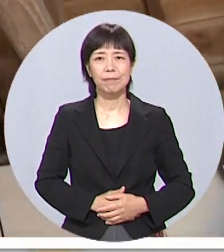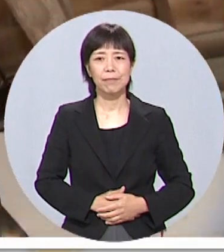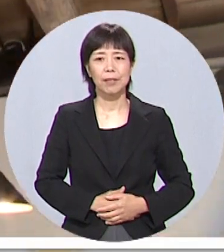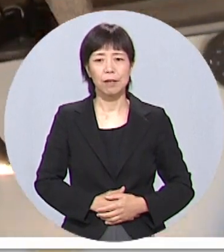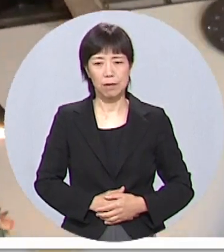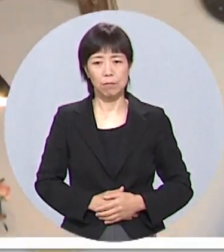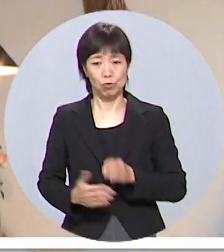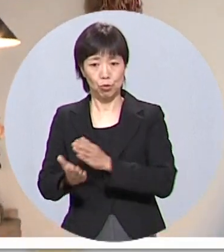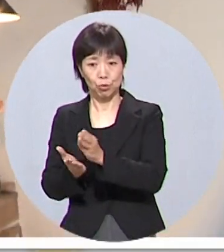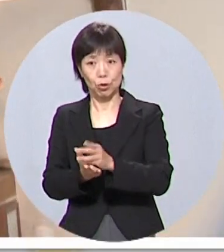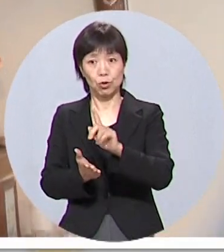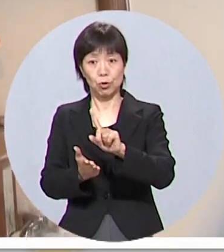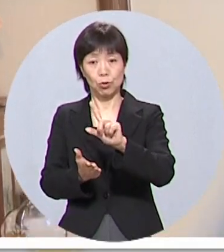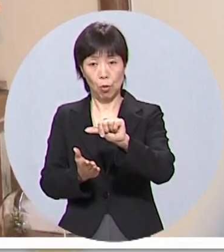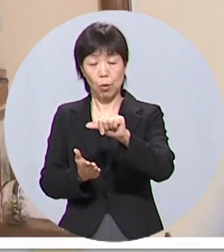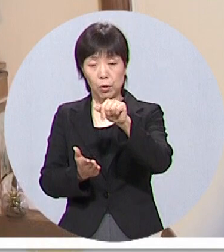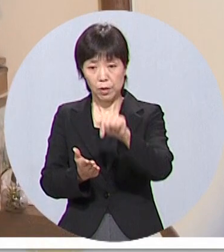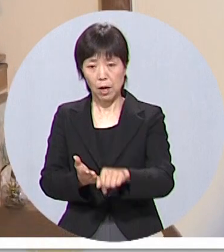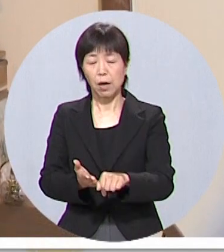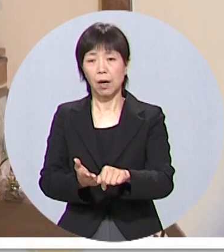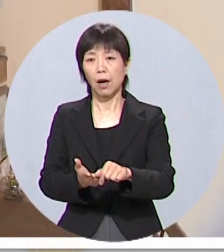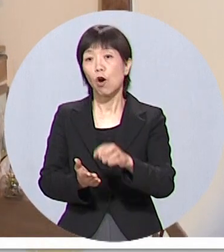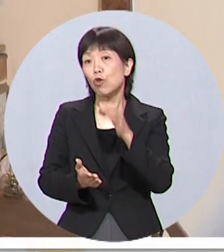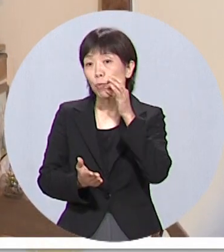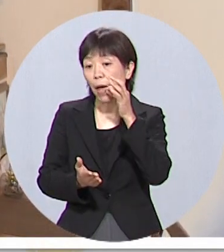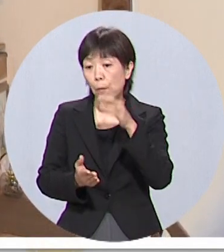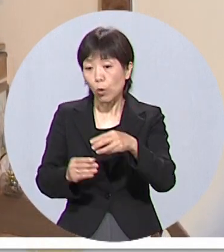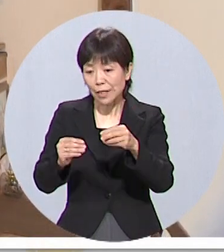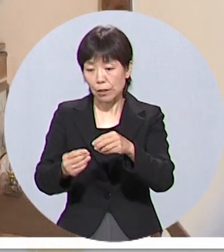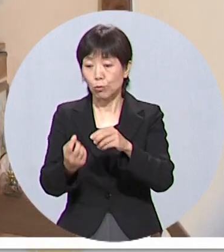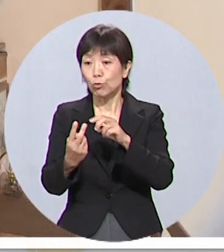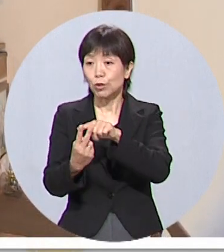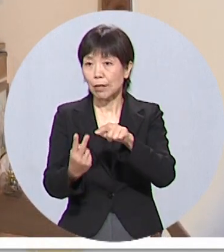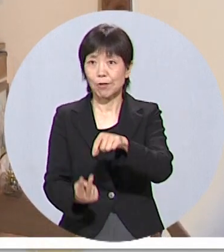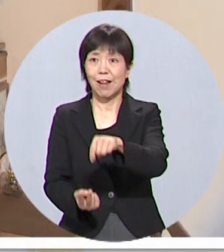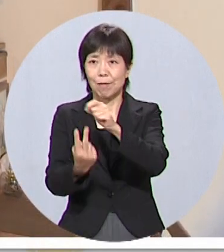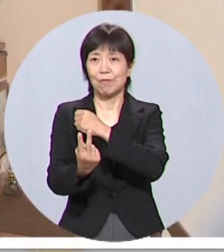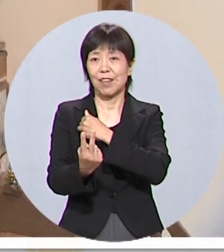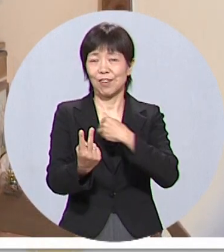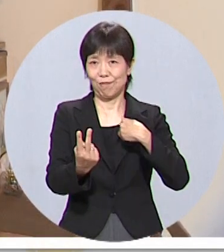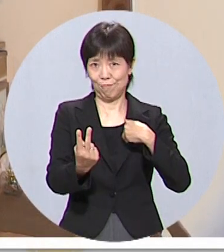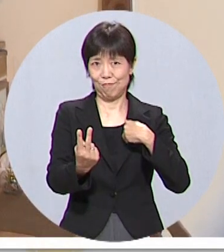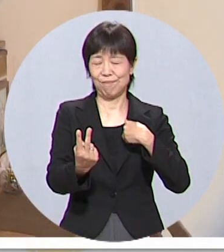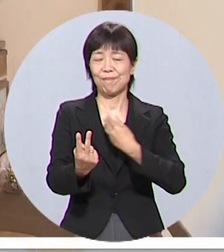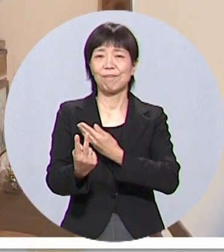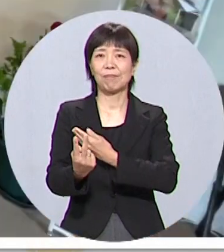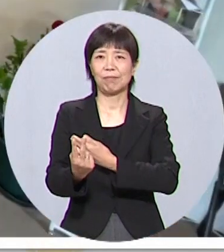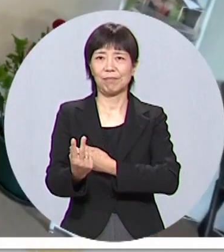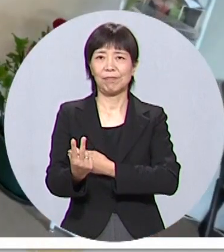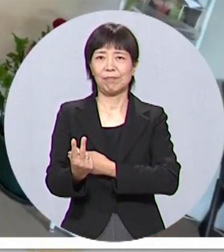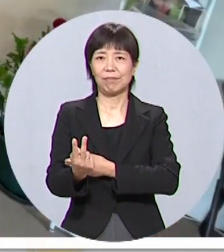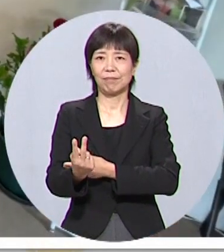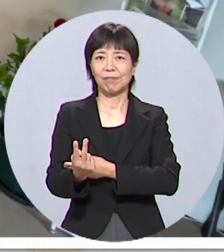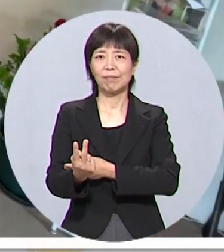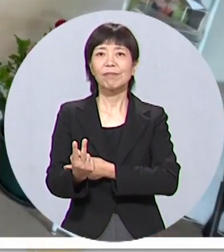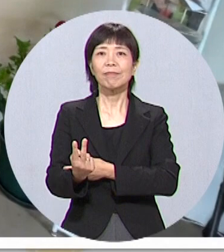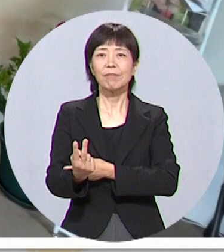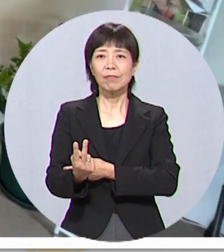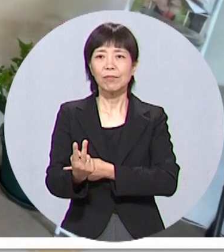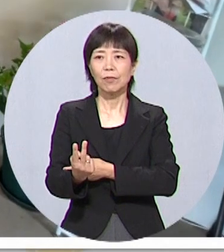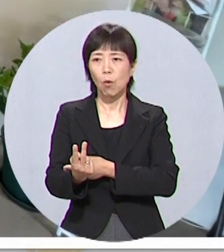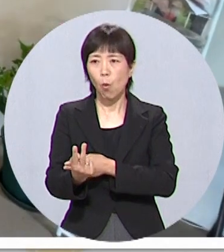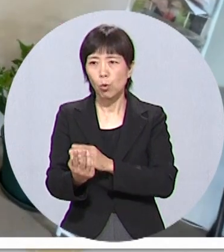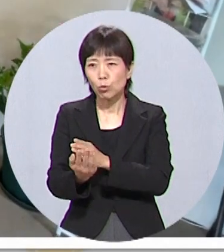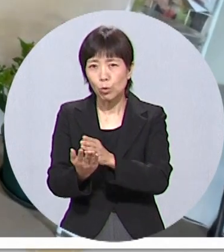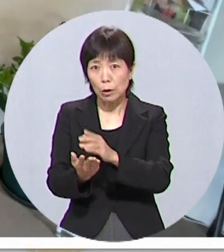15種類の中から2つを選べる梅干しの食べ比べは梅林カフェの看板商品です。どれも